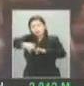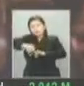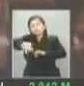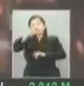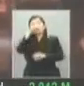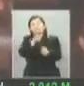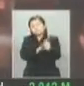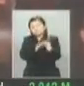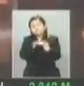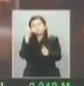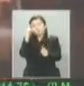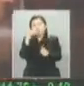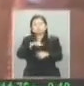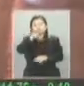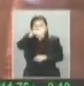ทำค่ะ